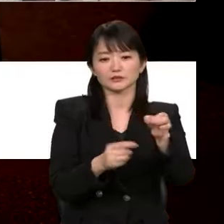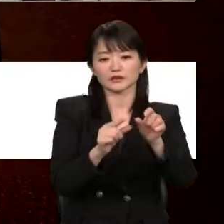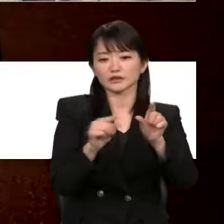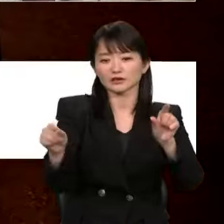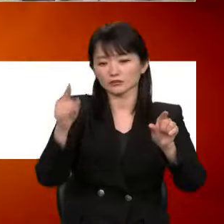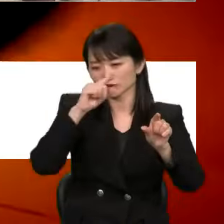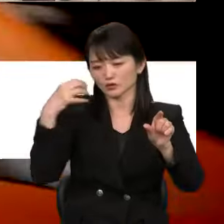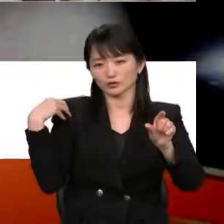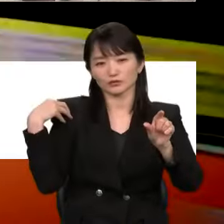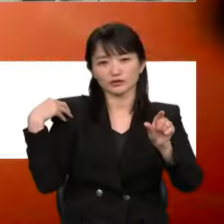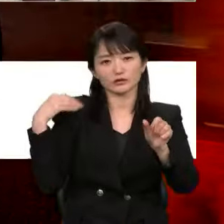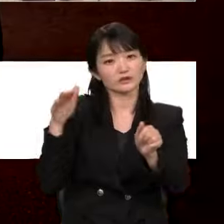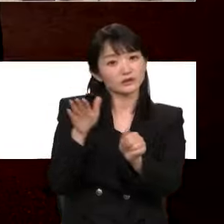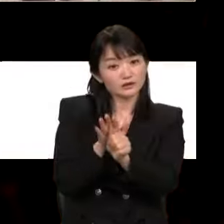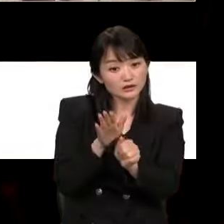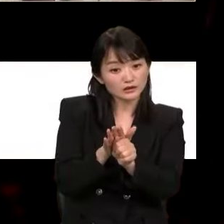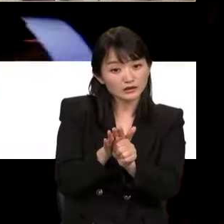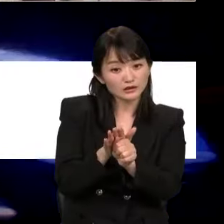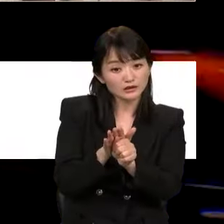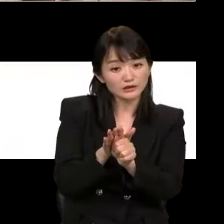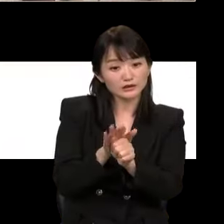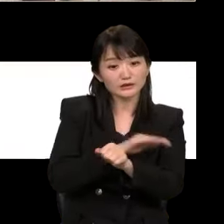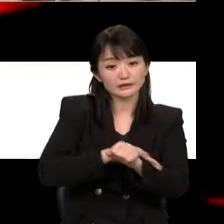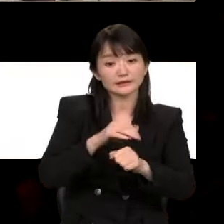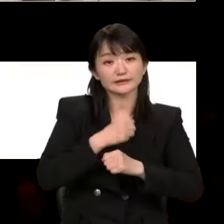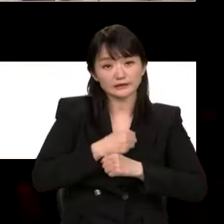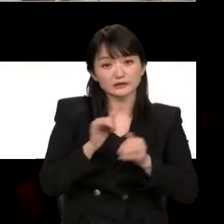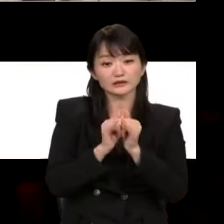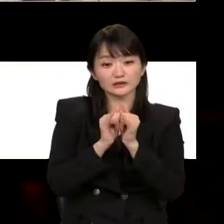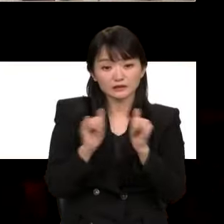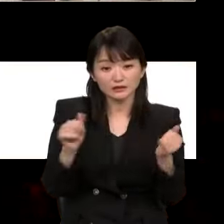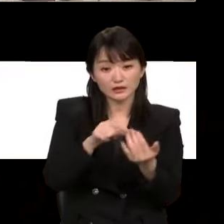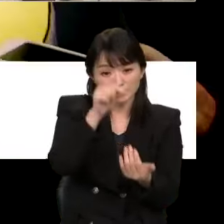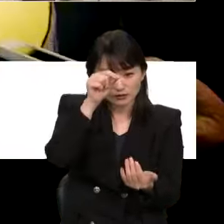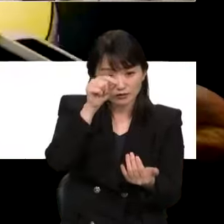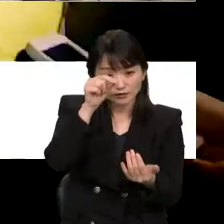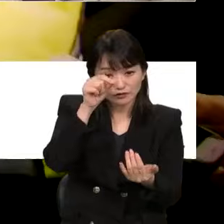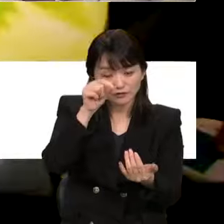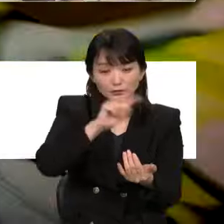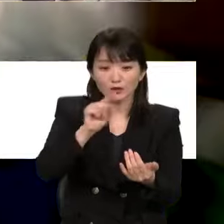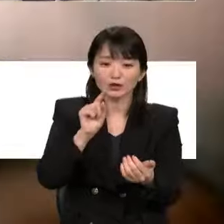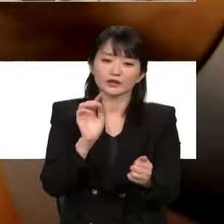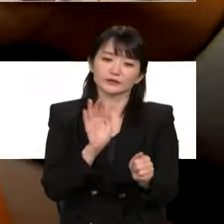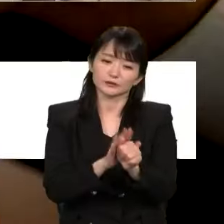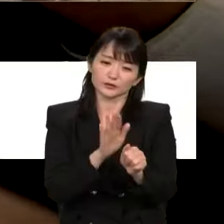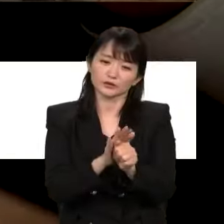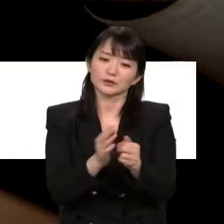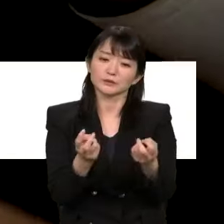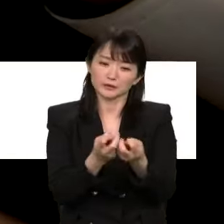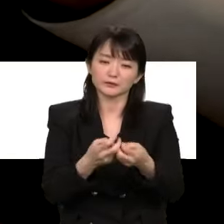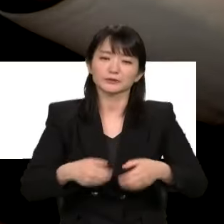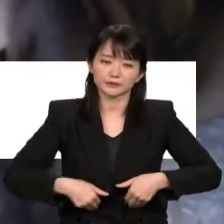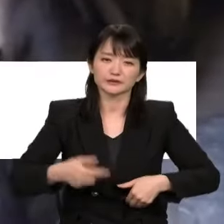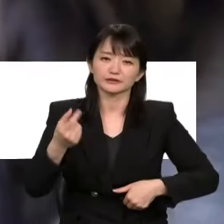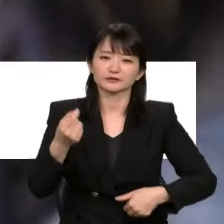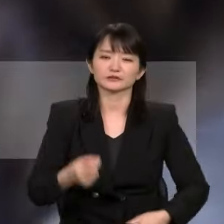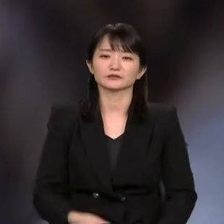정부에서 지원한다거나 이를 잘 지키는 사람들을 대상으로 선발해서 별도의 지원을 해주는 방안 등이 필요할 것